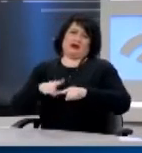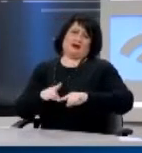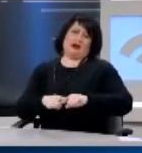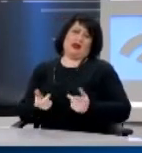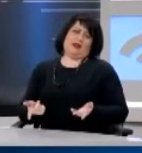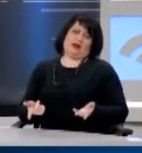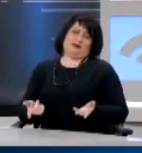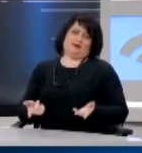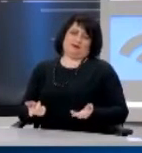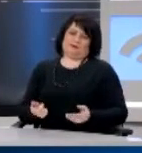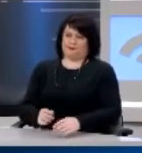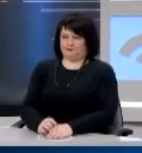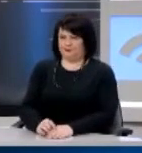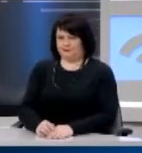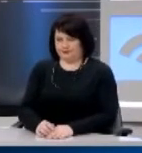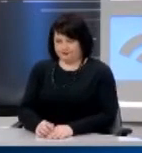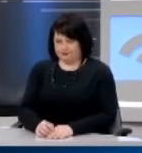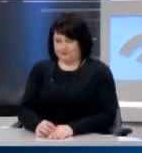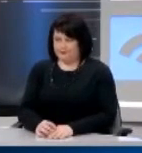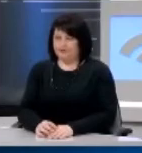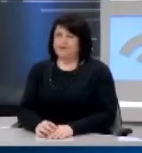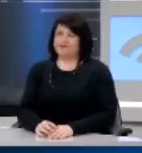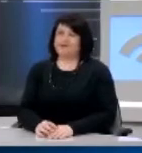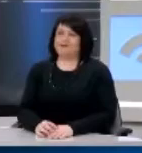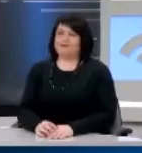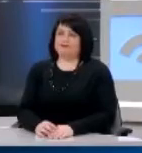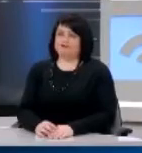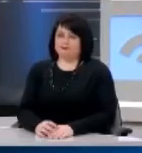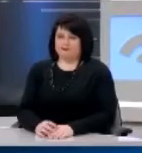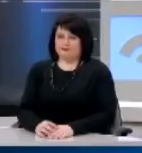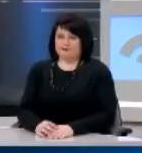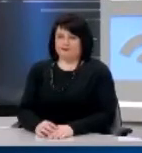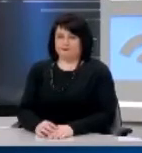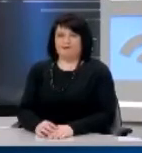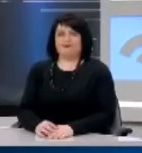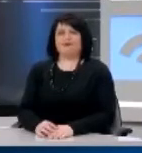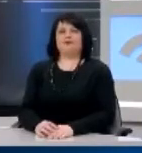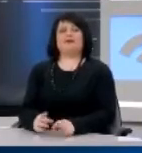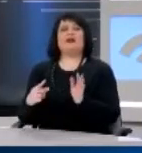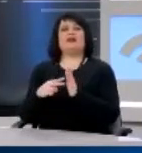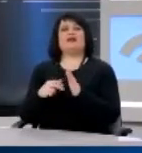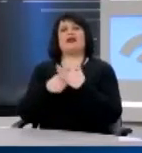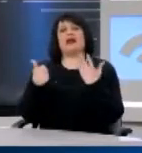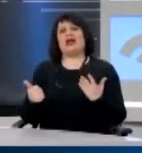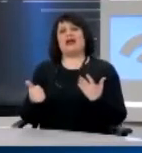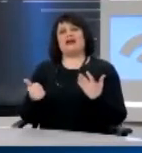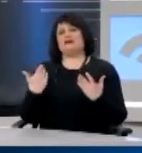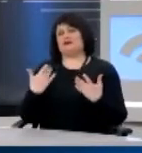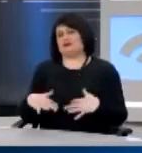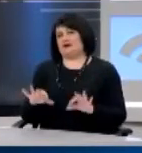Από το 2016, όταν ξεκίνησε η εφαρμογή του νέου νομοθετικού πλαισίου για την ηθαγένεια,